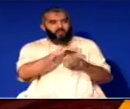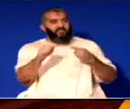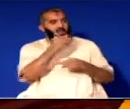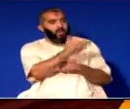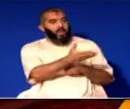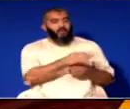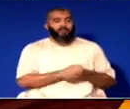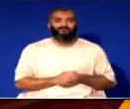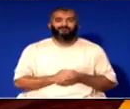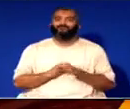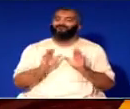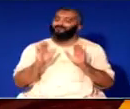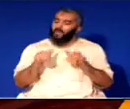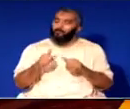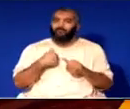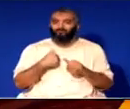ولكني قمت به.